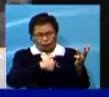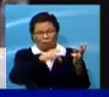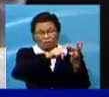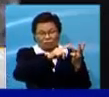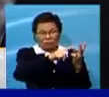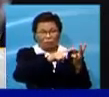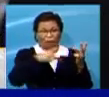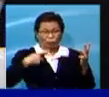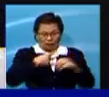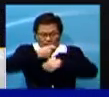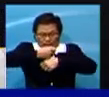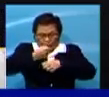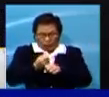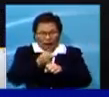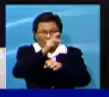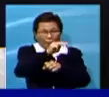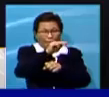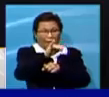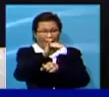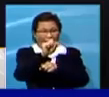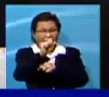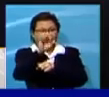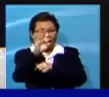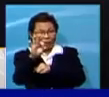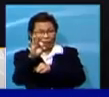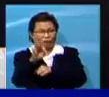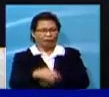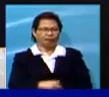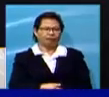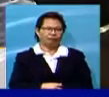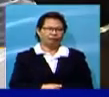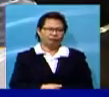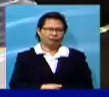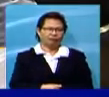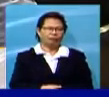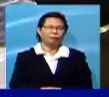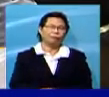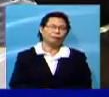hope to build the MRSS, we can find the money.